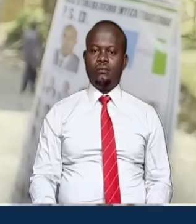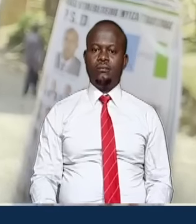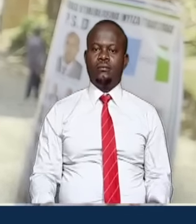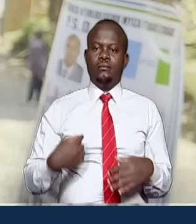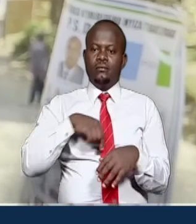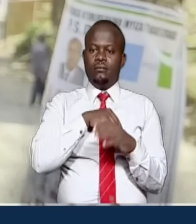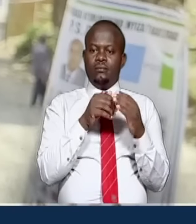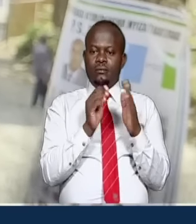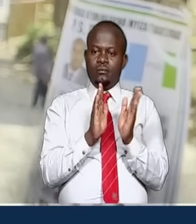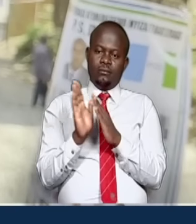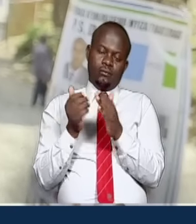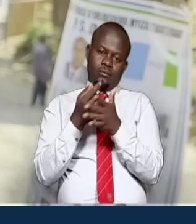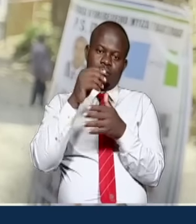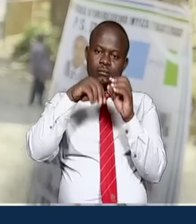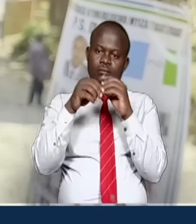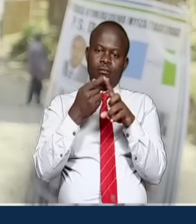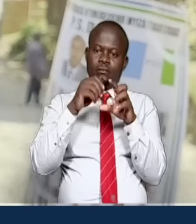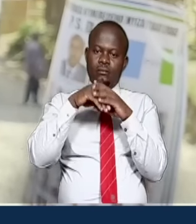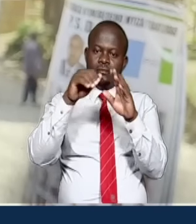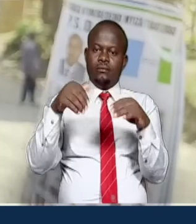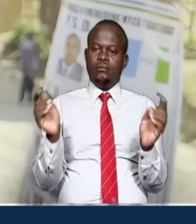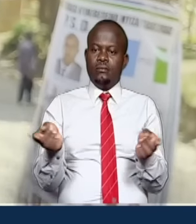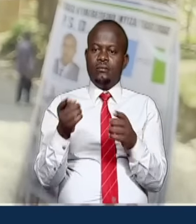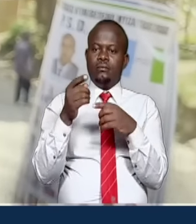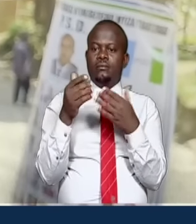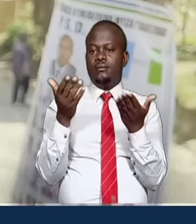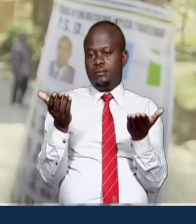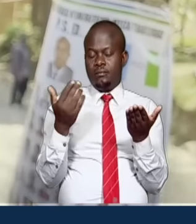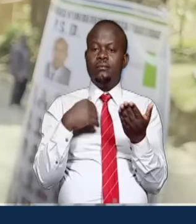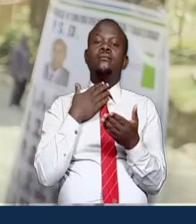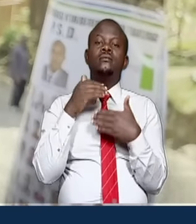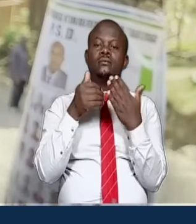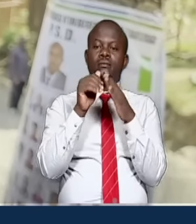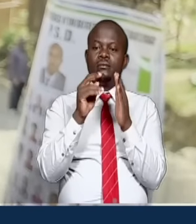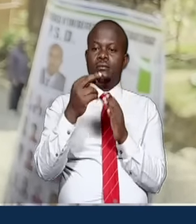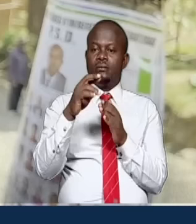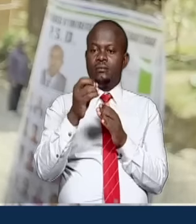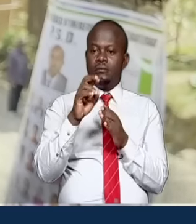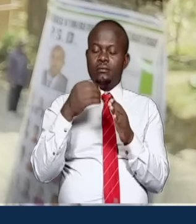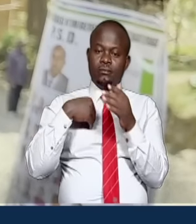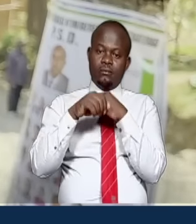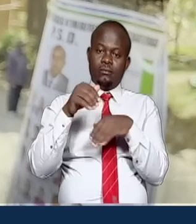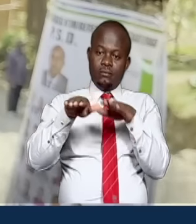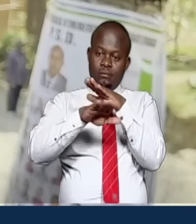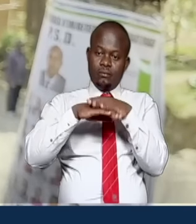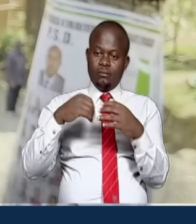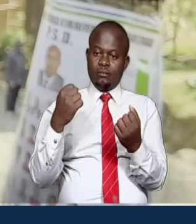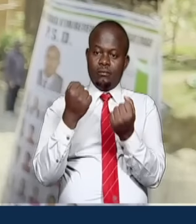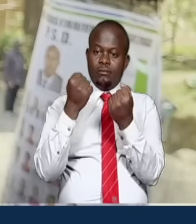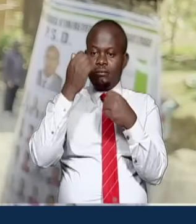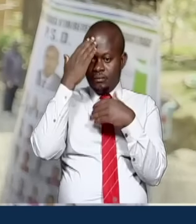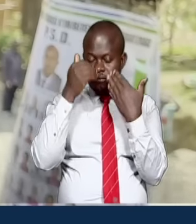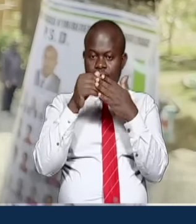muri akarere ka Ngororero kubyaza umusaruro ibituruka ku buhinzi n'ubworozi, nuko twifuza yuko Ngororero yagira ubugaremezo bishikamye kugira